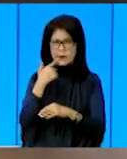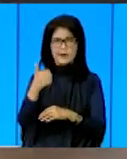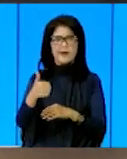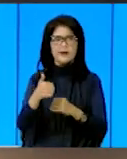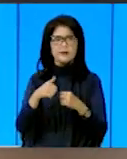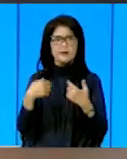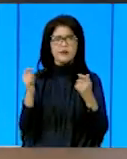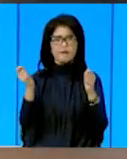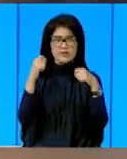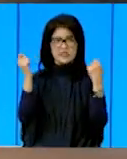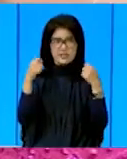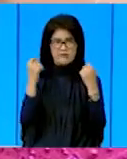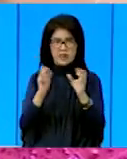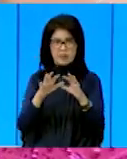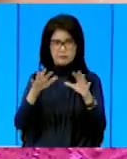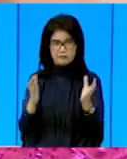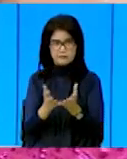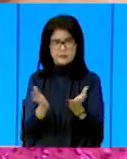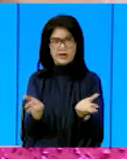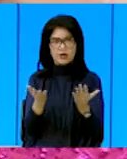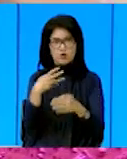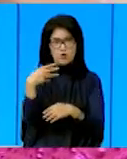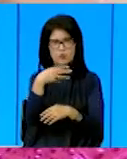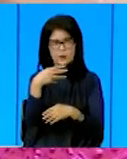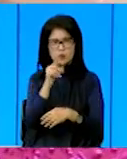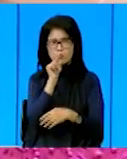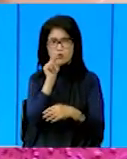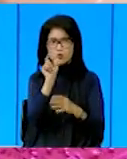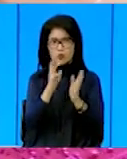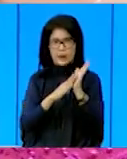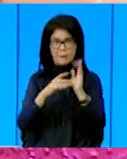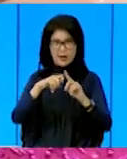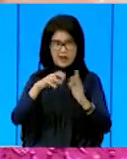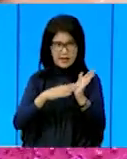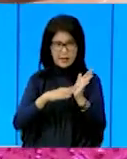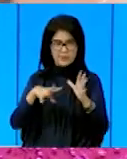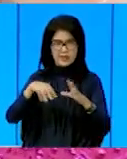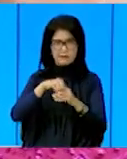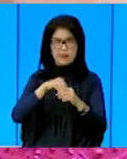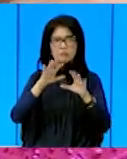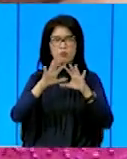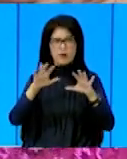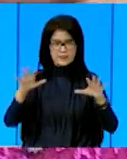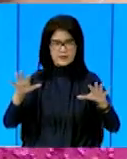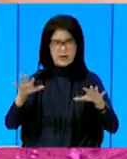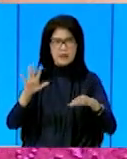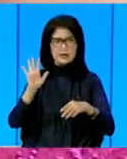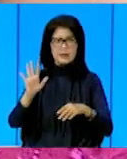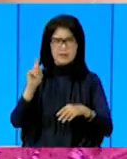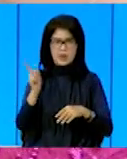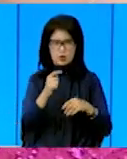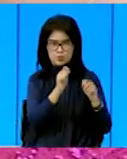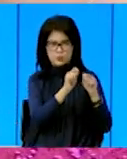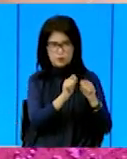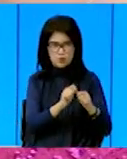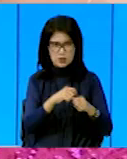Festival ini menggerakkan ekonomi masyarakat karena banyak UMKM yang terlibat. Nanti harus ada hilirisasinya juga. Yep. Harus kita ciptakan